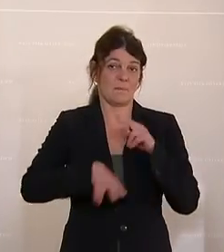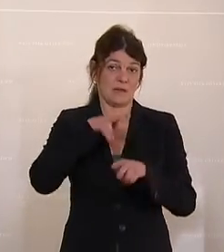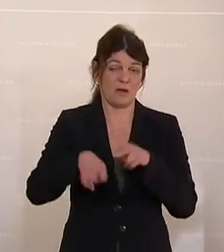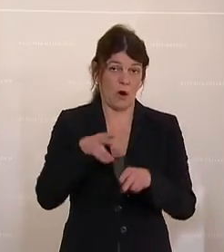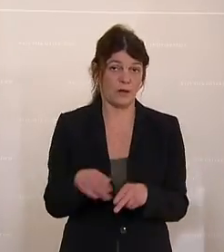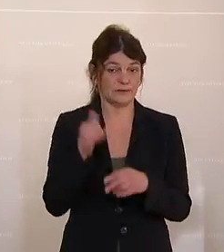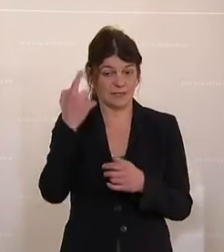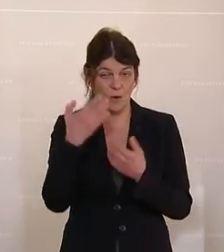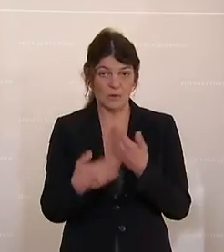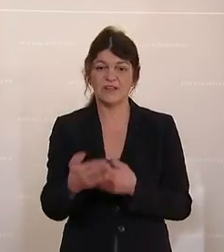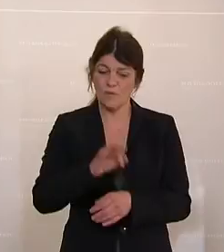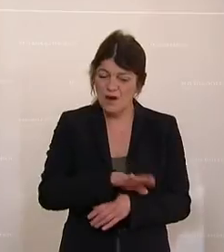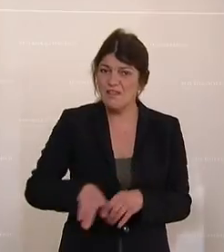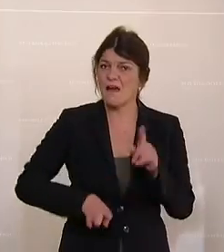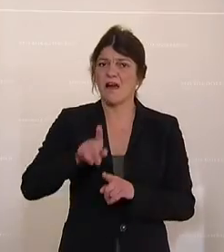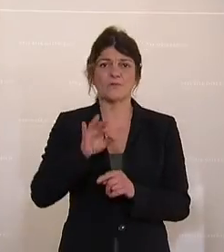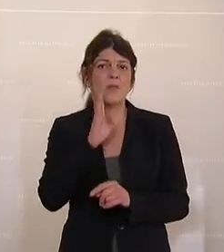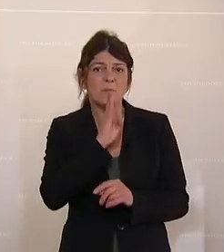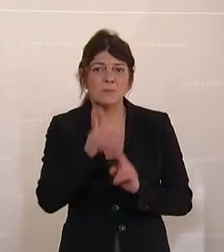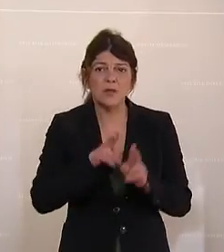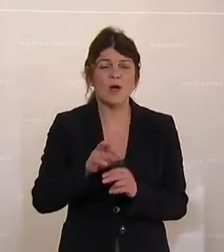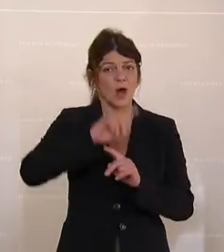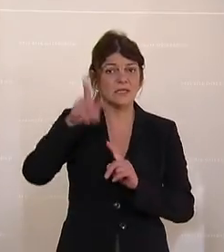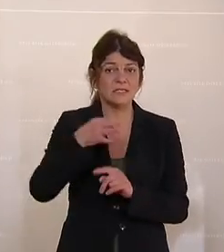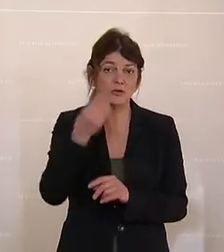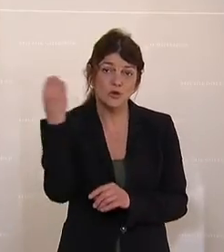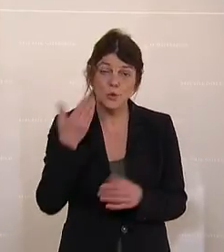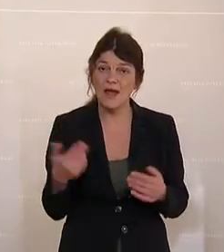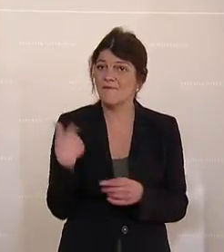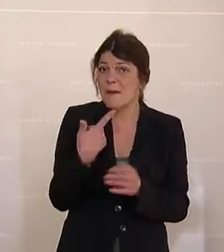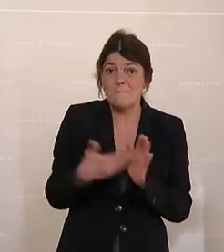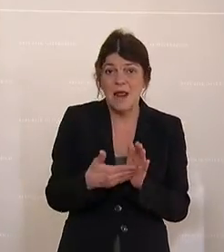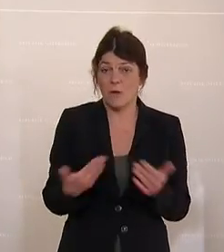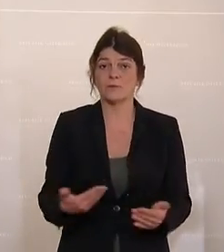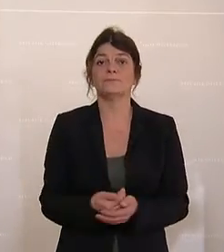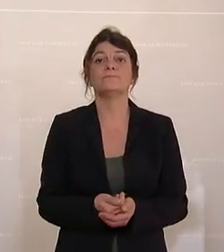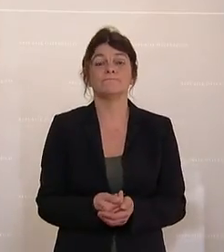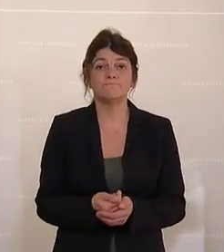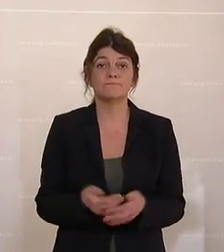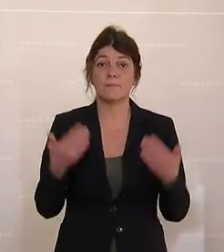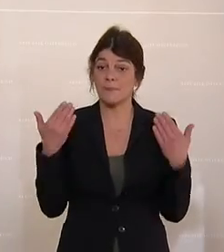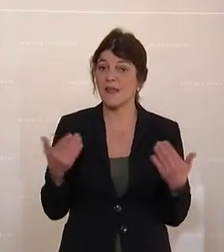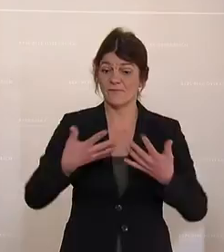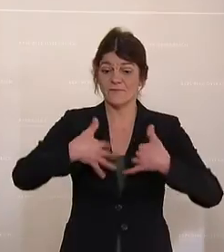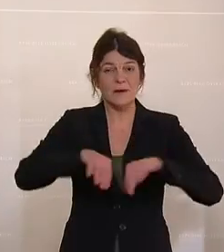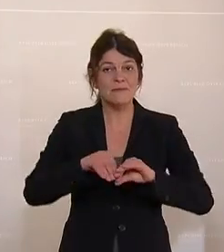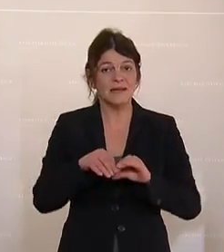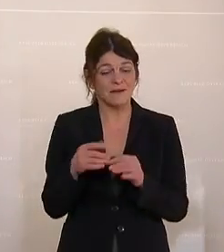für Kindergärten, für Nachmittagsbetreuung, für Ganztagsschule. Das brauchen wir. Das